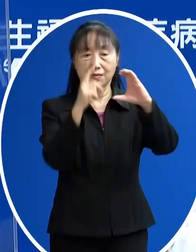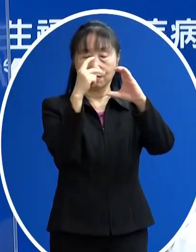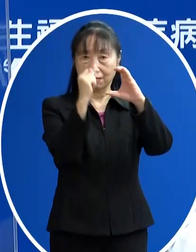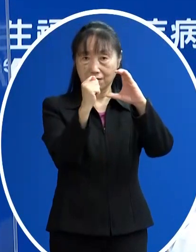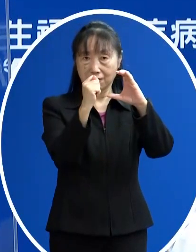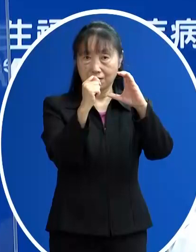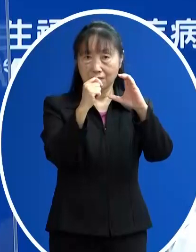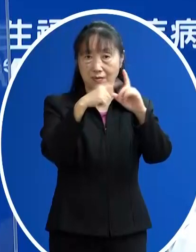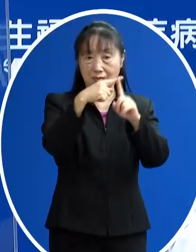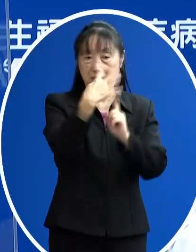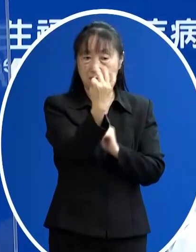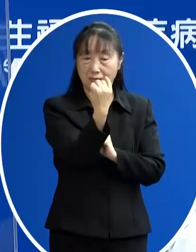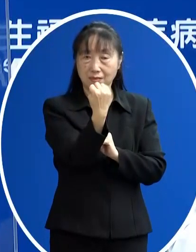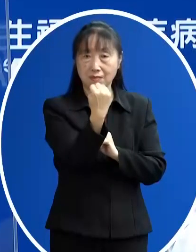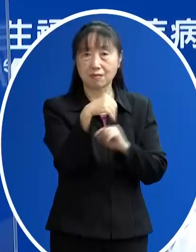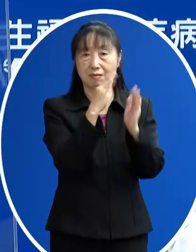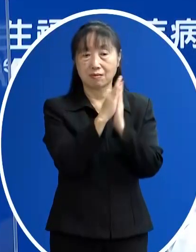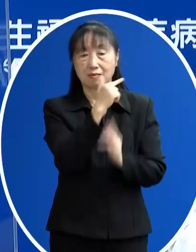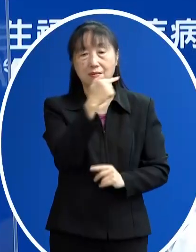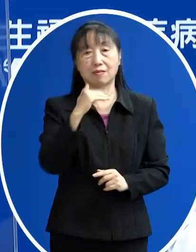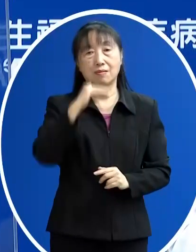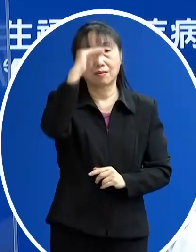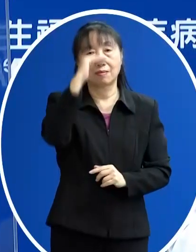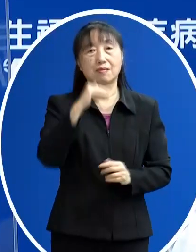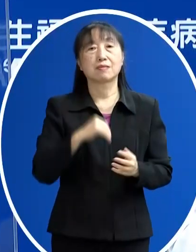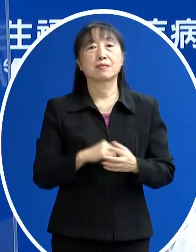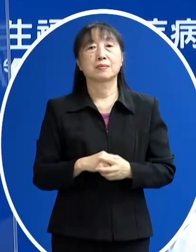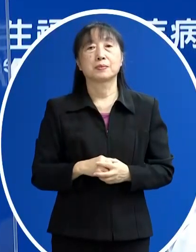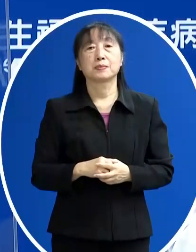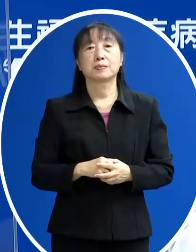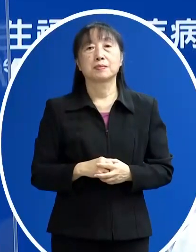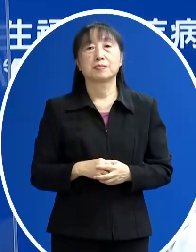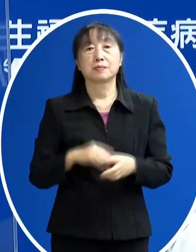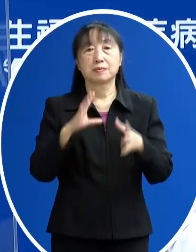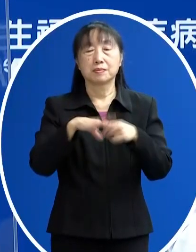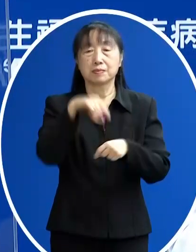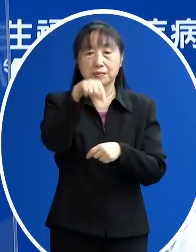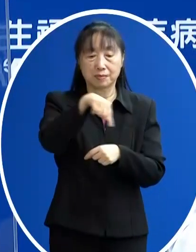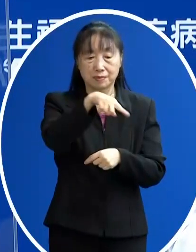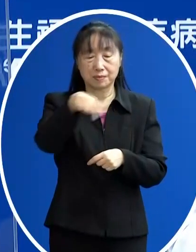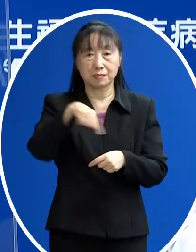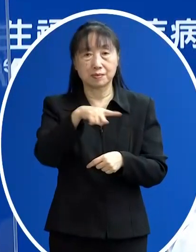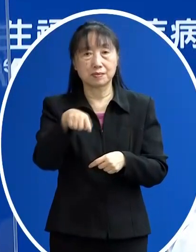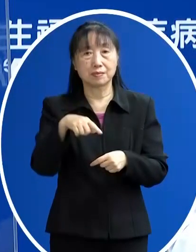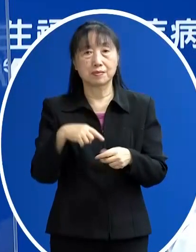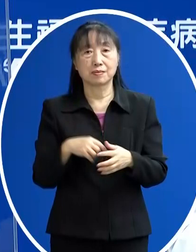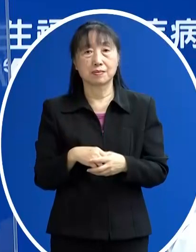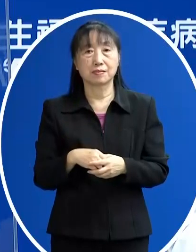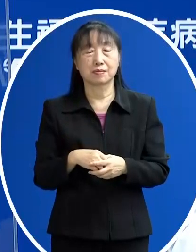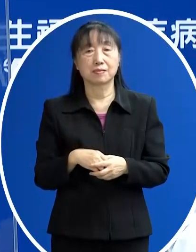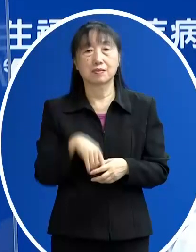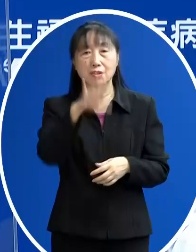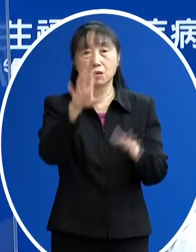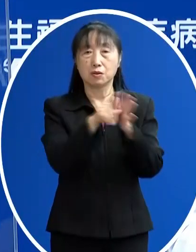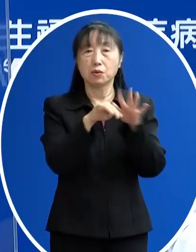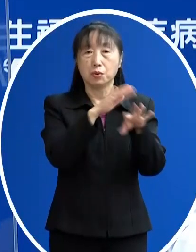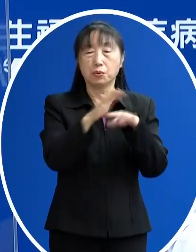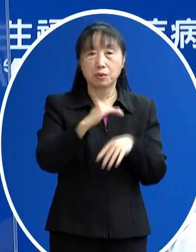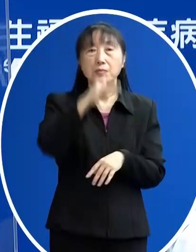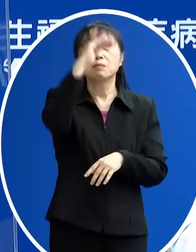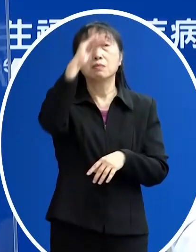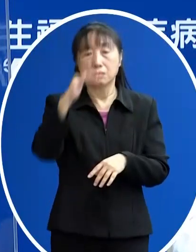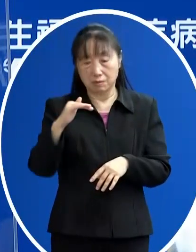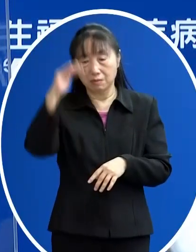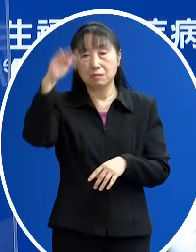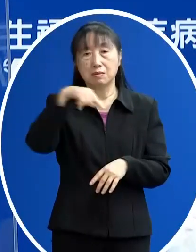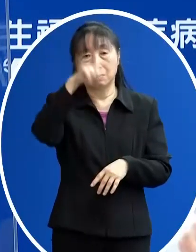值，好，一开始就很高的这样的一个情况下，但这些有一些到后来又降低，但这个还是我们现